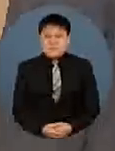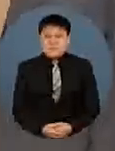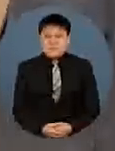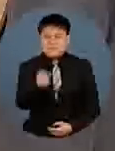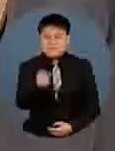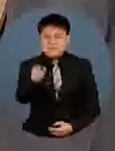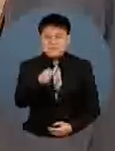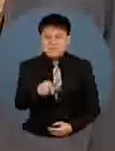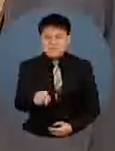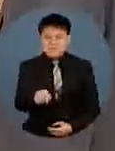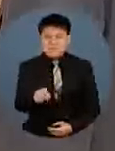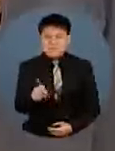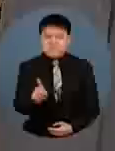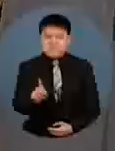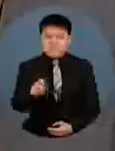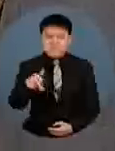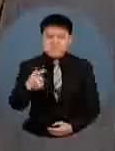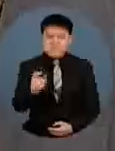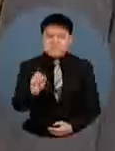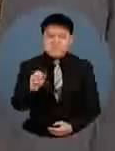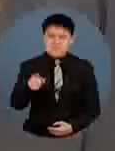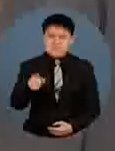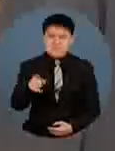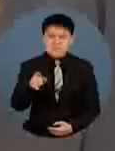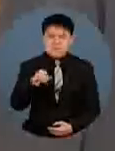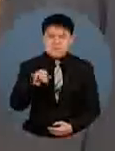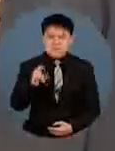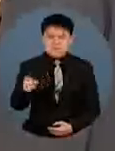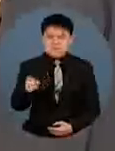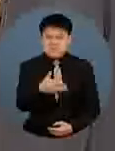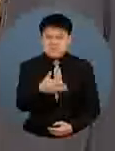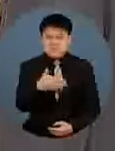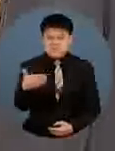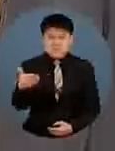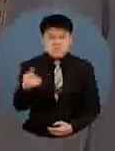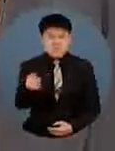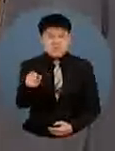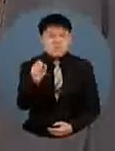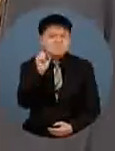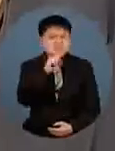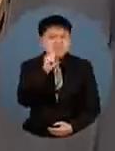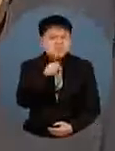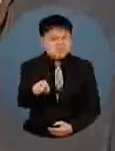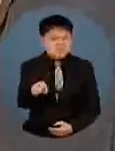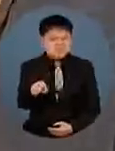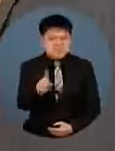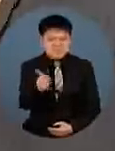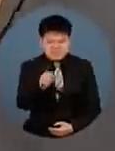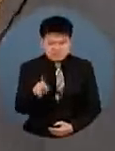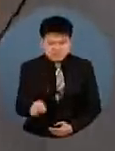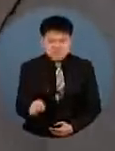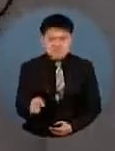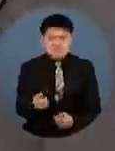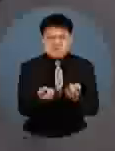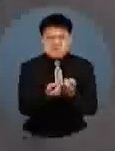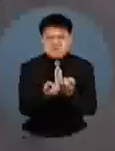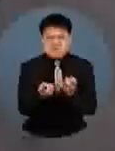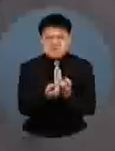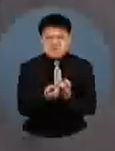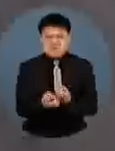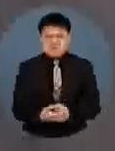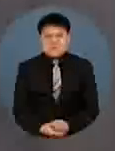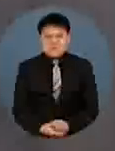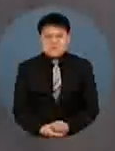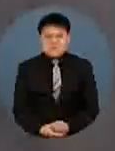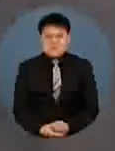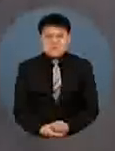이제 콩쥐 구단이 즐겨 쓰는 포석 전법이에요. 이런 식으로 다가서게 하고 또 아, 이쪽을 먼저 두고요.